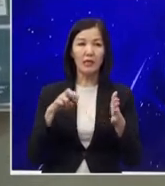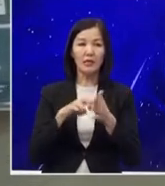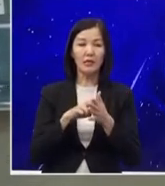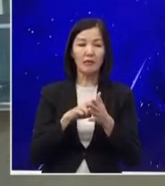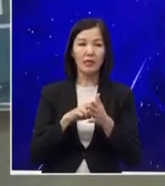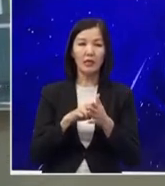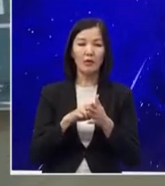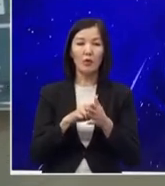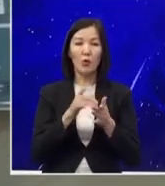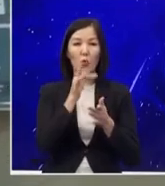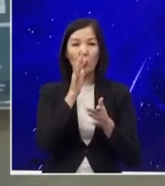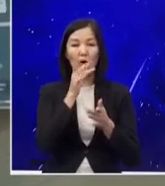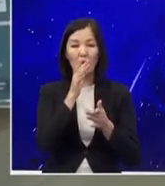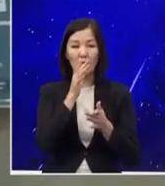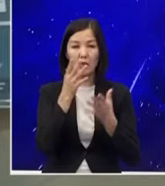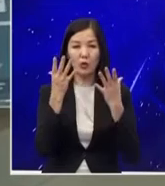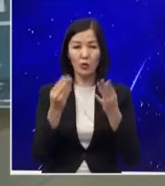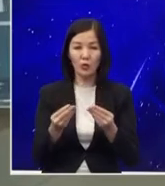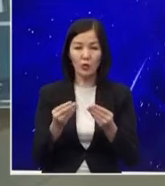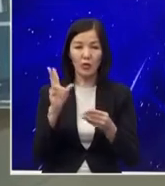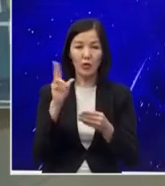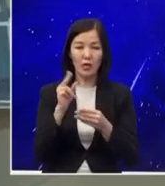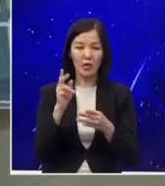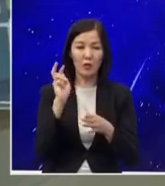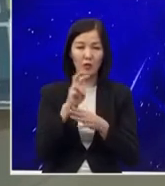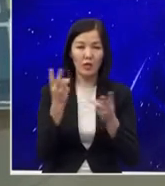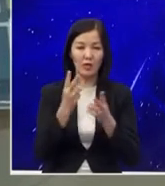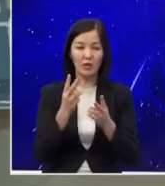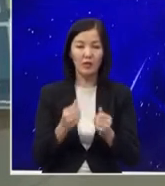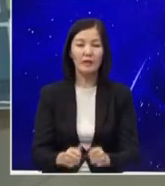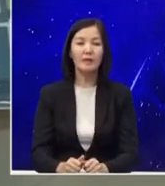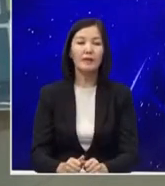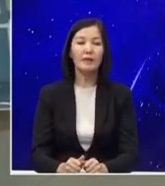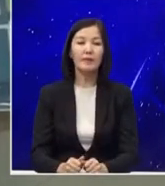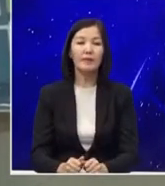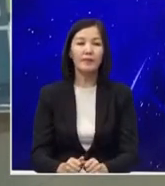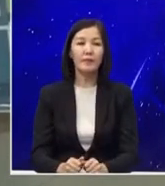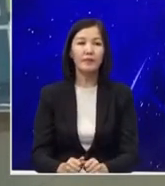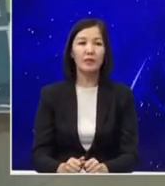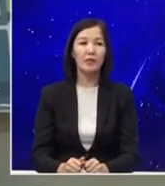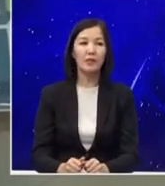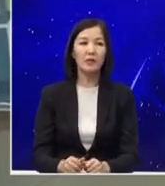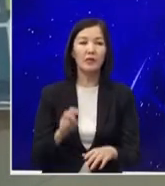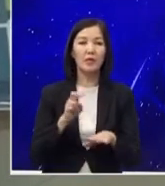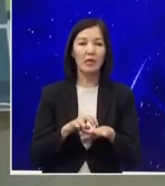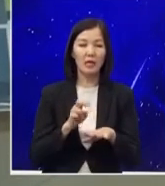келеді. Сіз осындай уақытта, мынандай сағатта келуіңіз керек деген сообщение келеді. Сол сообщение арқылы мен осы